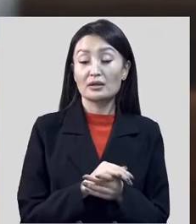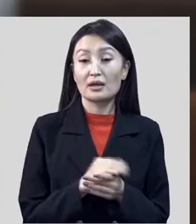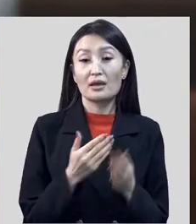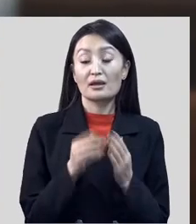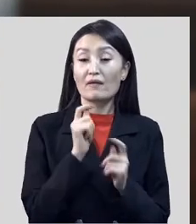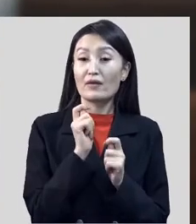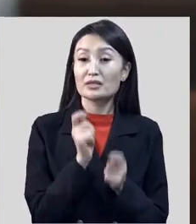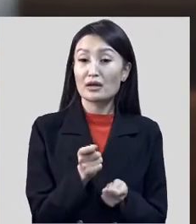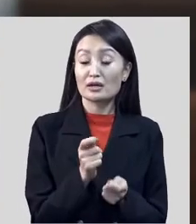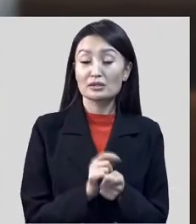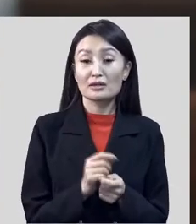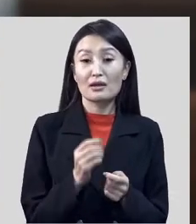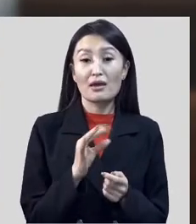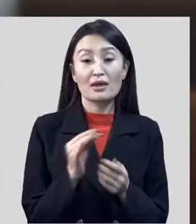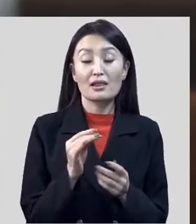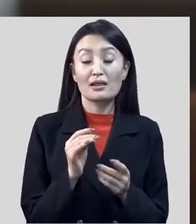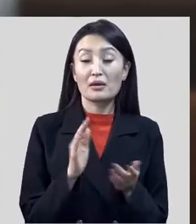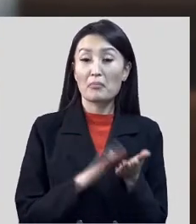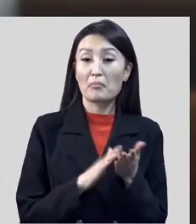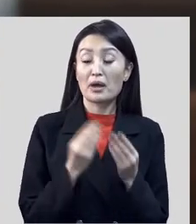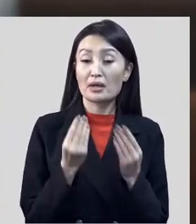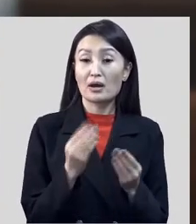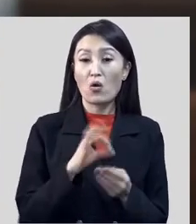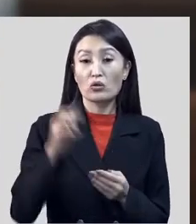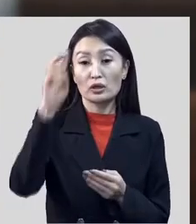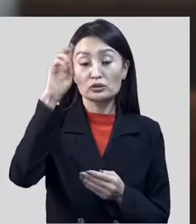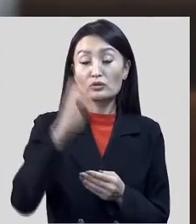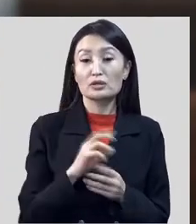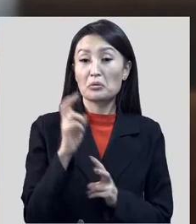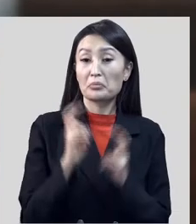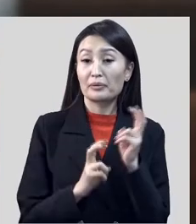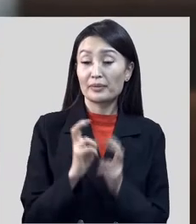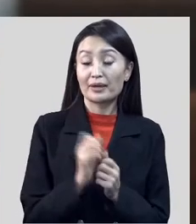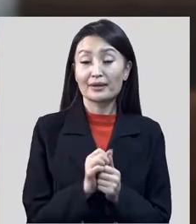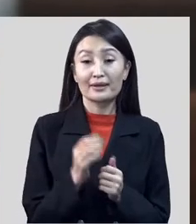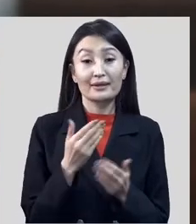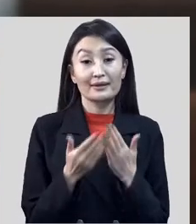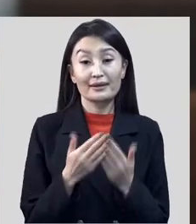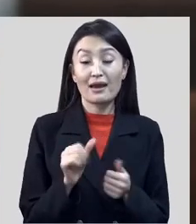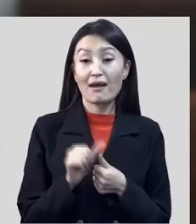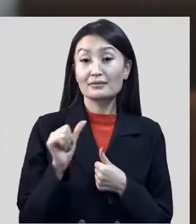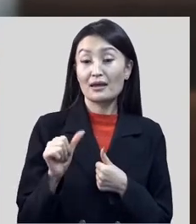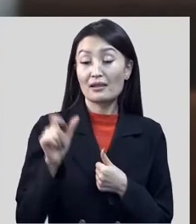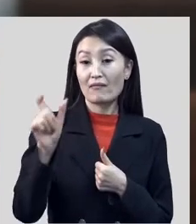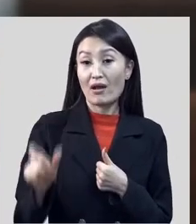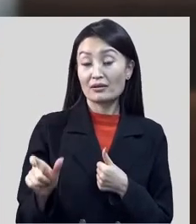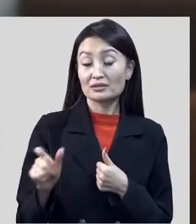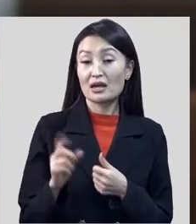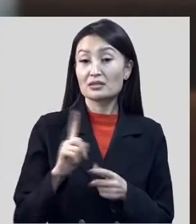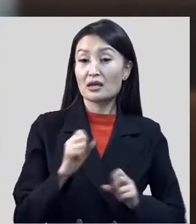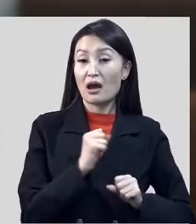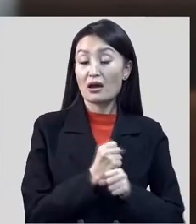вознаграждение или подарка от государства предприятия или отдельного лица за